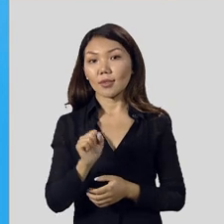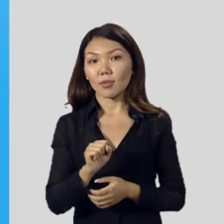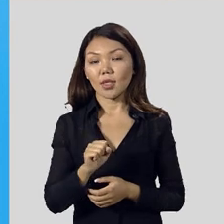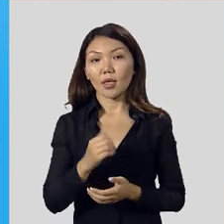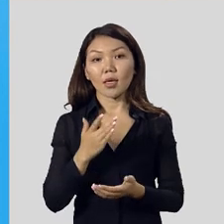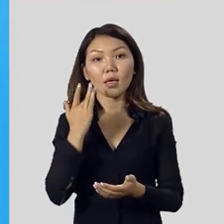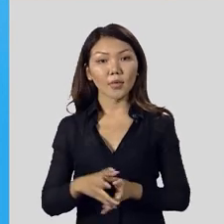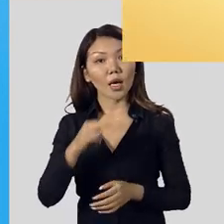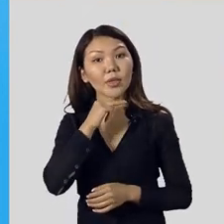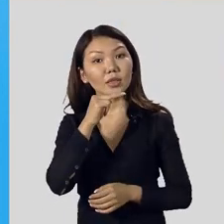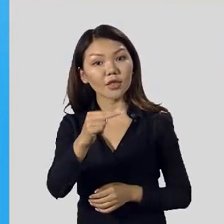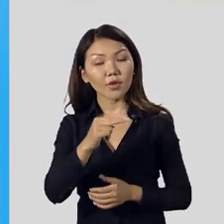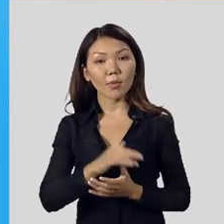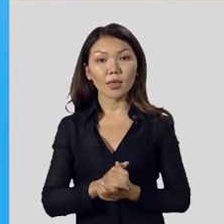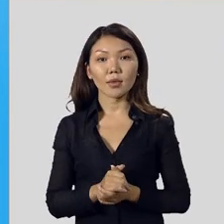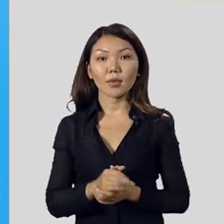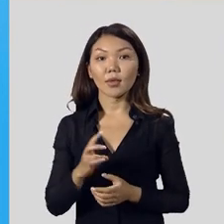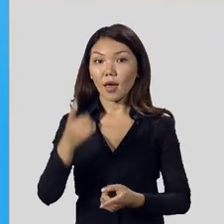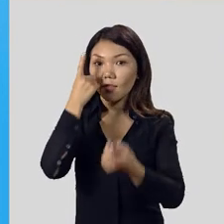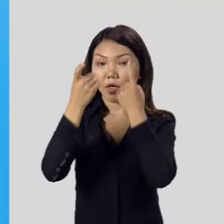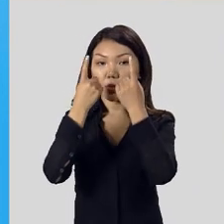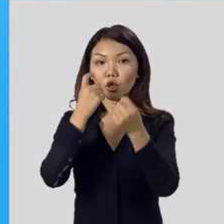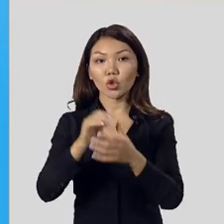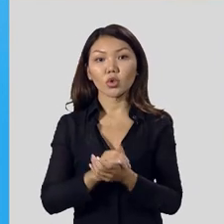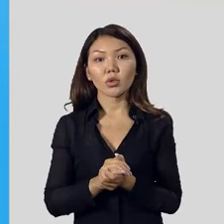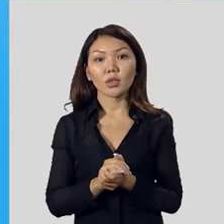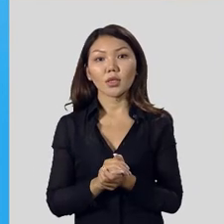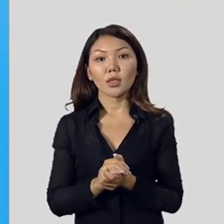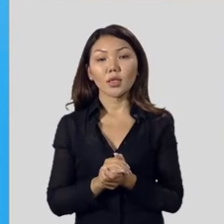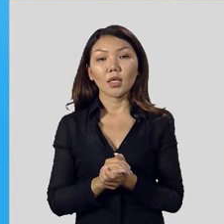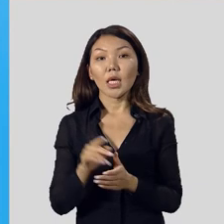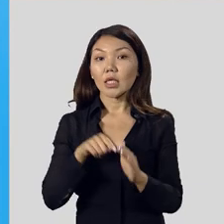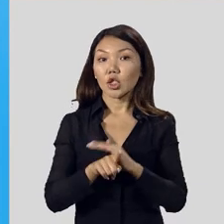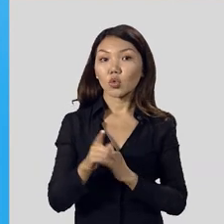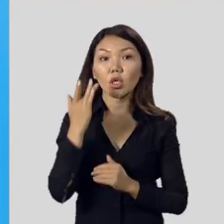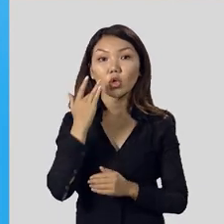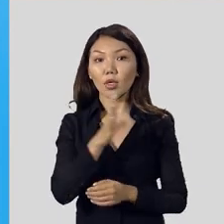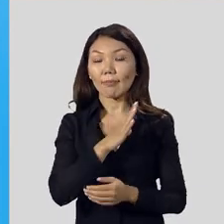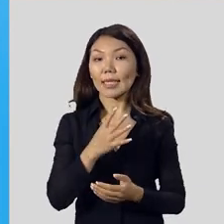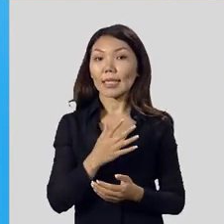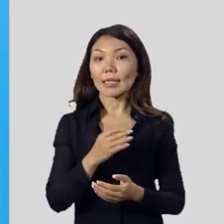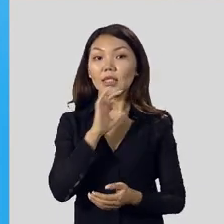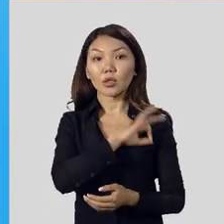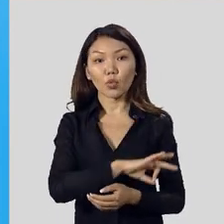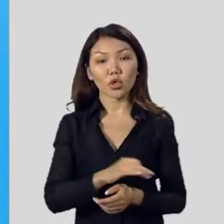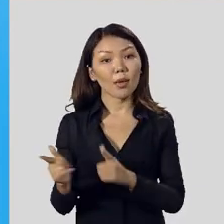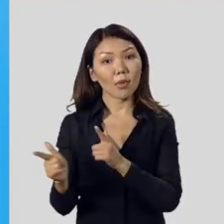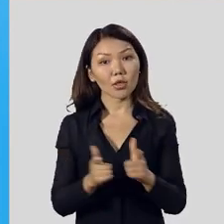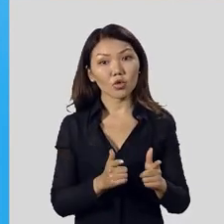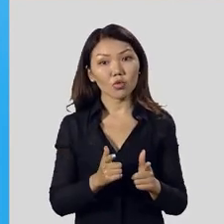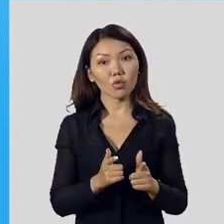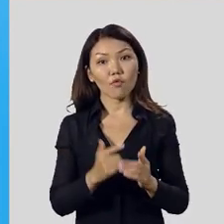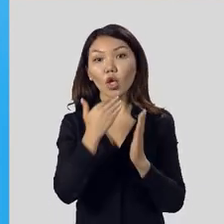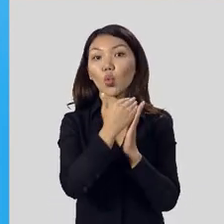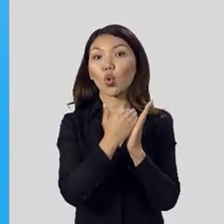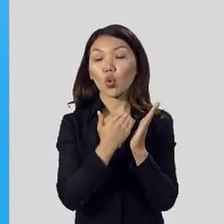голове. Обратите внимание на информационные ресурсы, которые были использованы для подготовки к